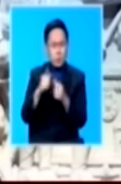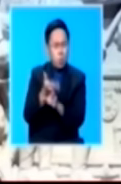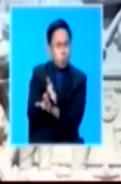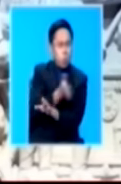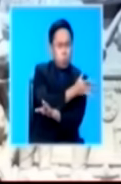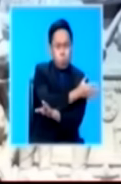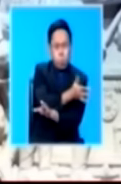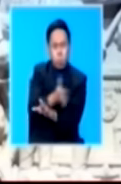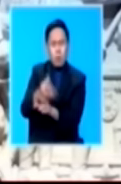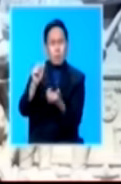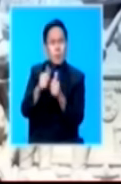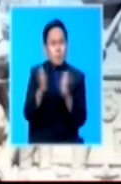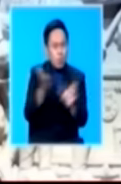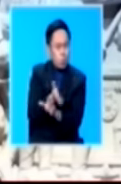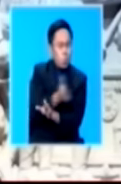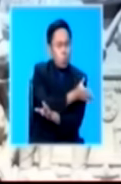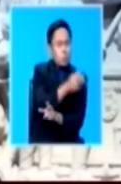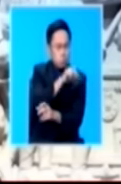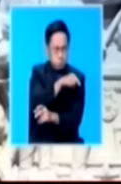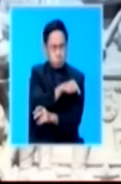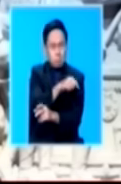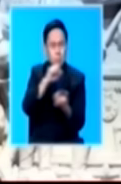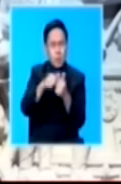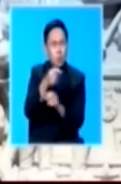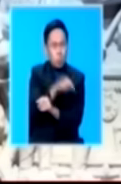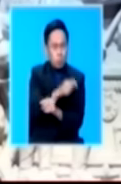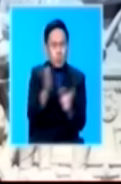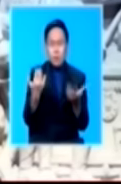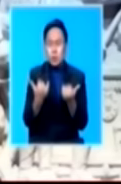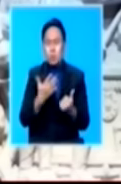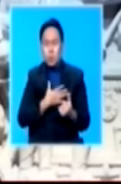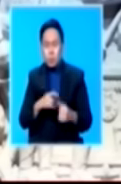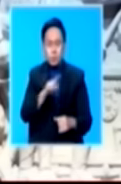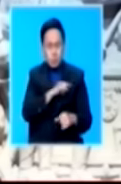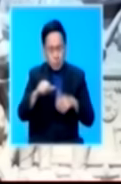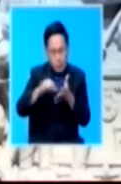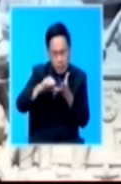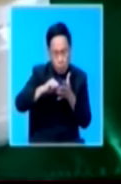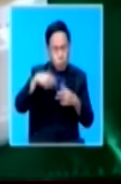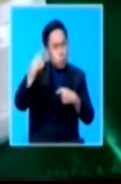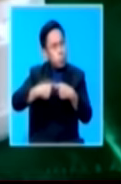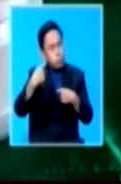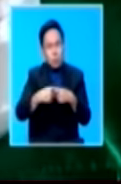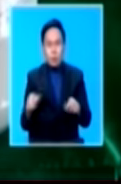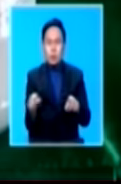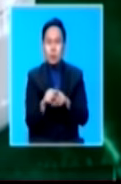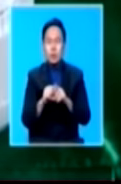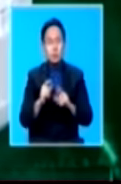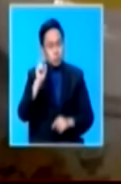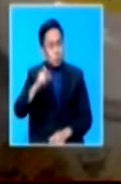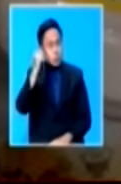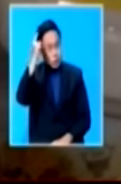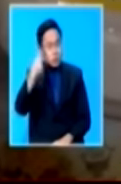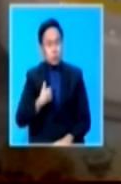นะเพราะนั้นเห็นใจด้วยนะครับรัฐบาลข้าราชการก็พยายามจะดำเนินการอยู่ในขณะนี้เราจะทำยังไงให้นวัตกรรมของไ